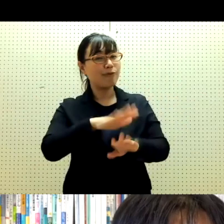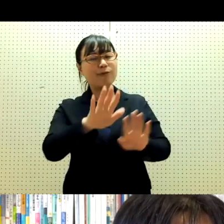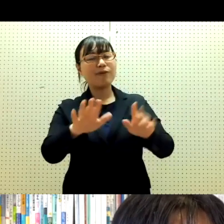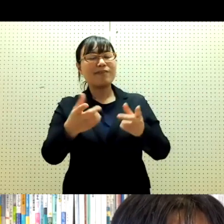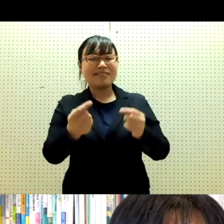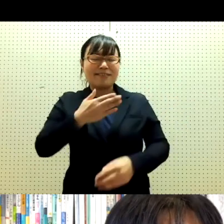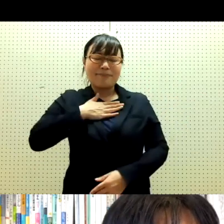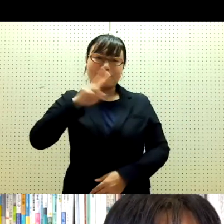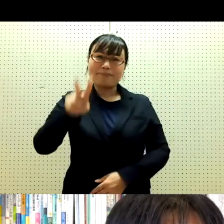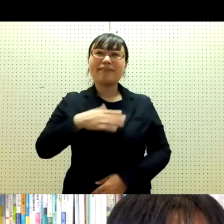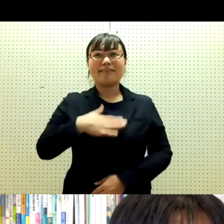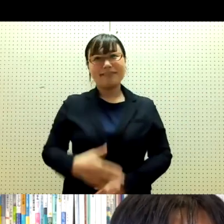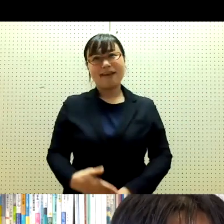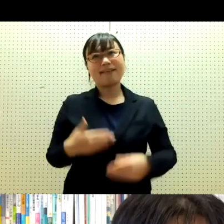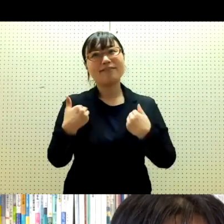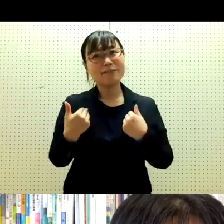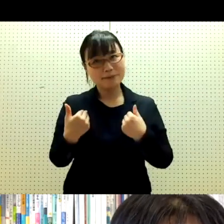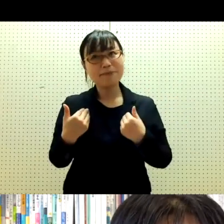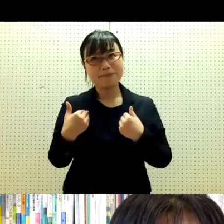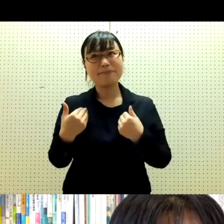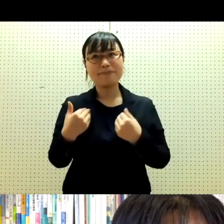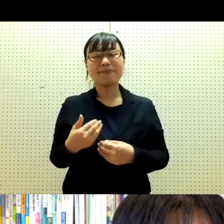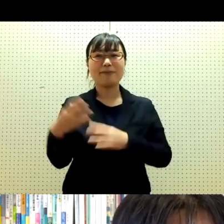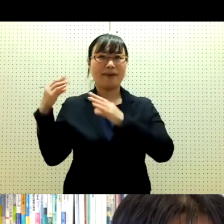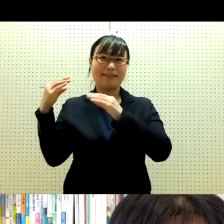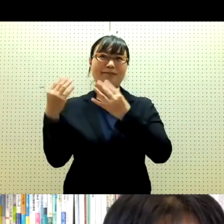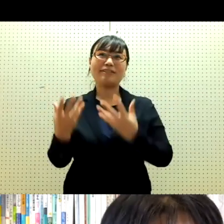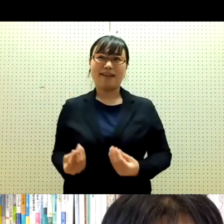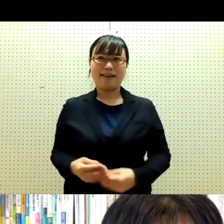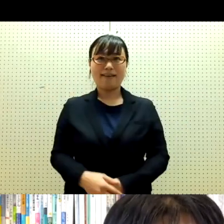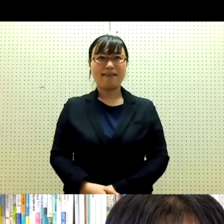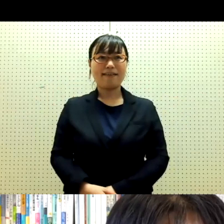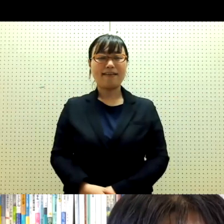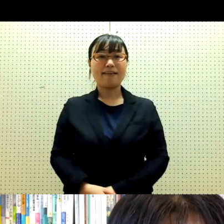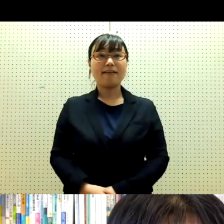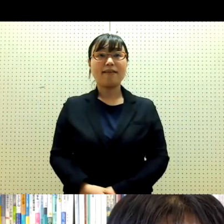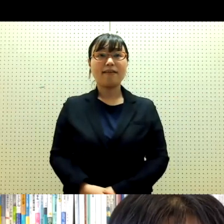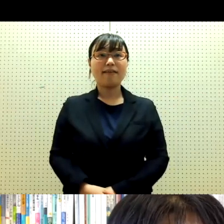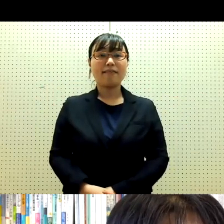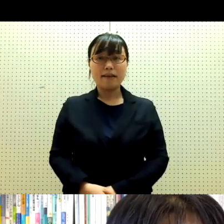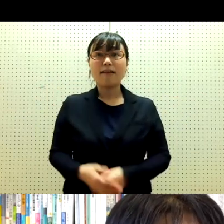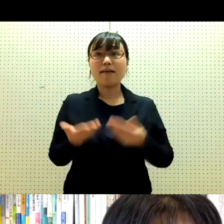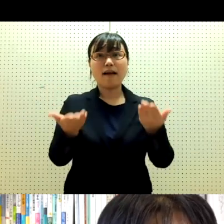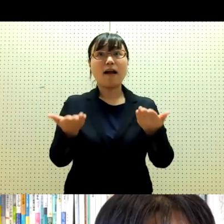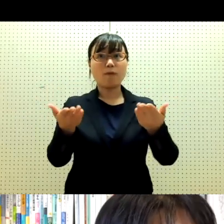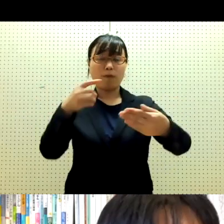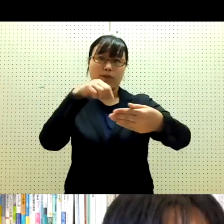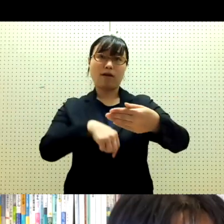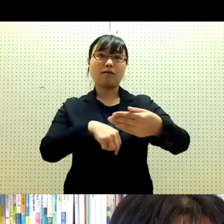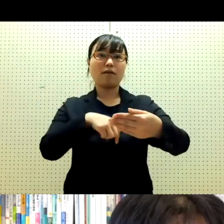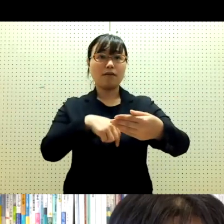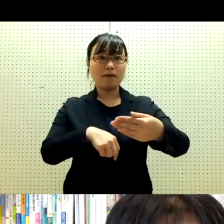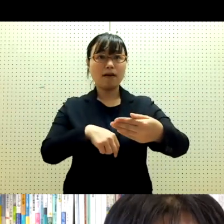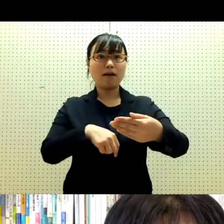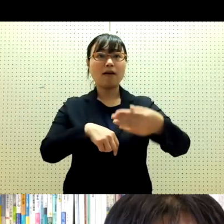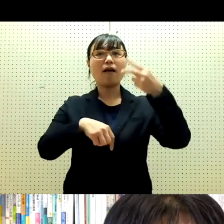ゃいけないねって話を、したかと思います。でそれと合わせて、学校の中ではですね、これからこの公的な